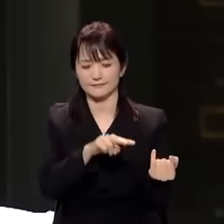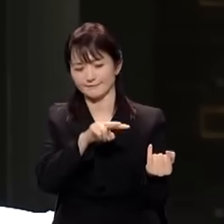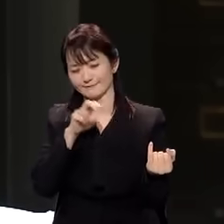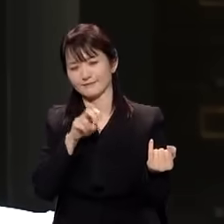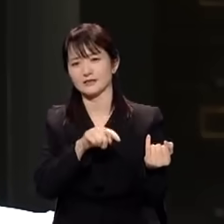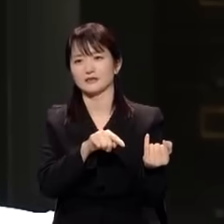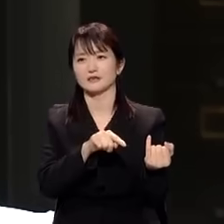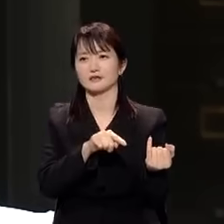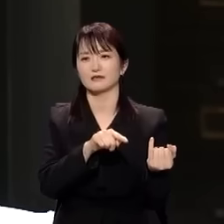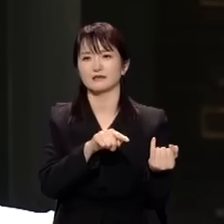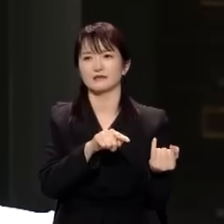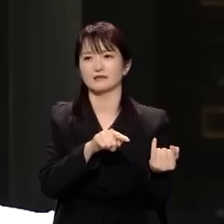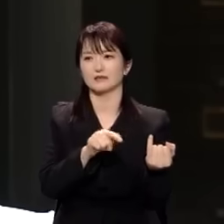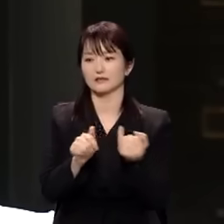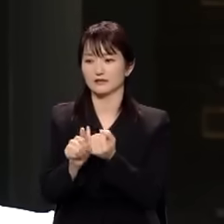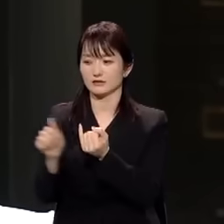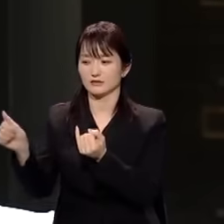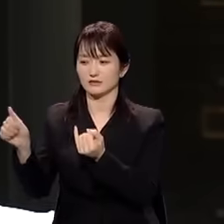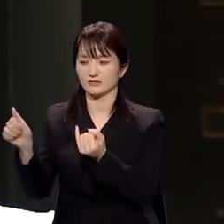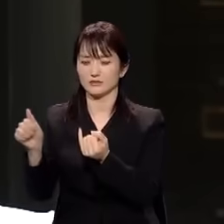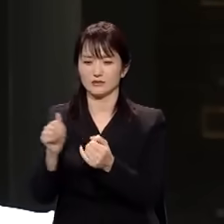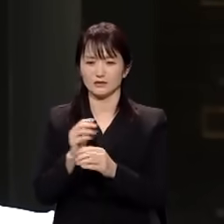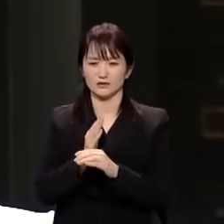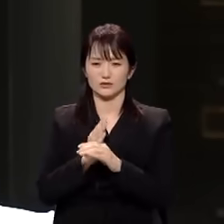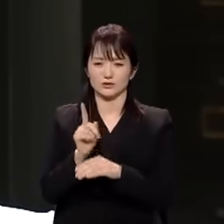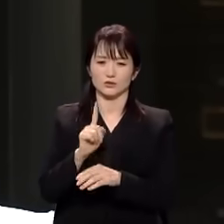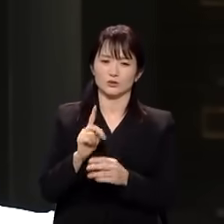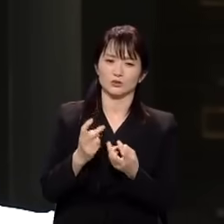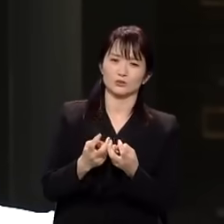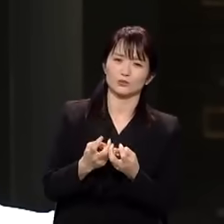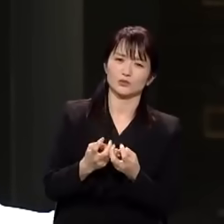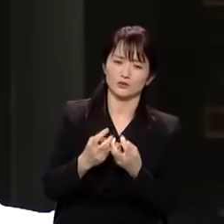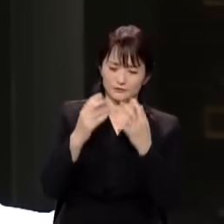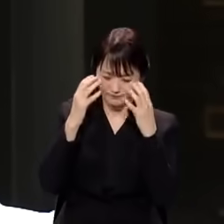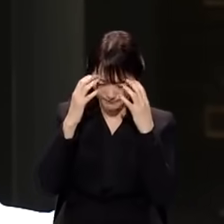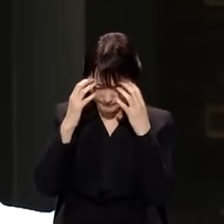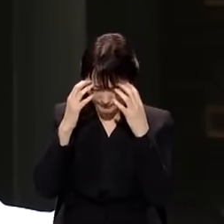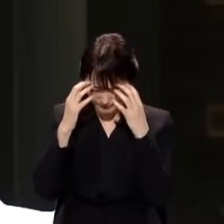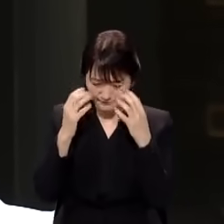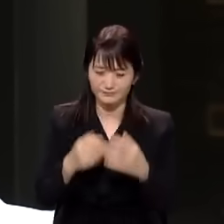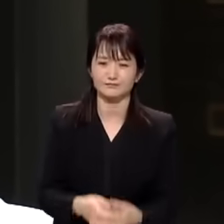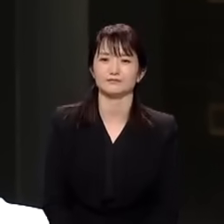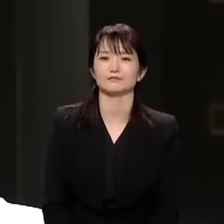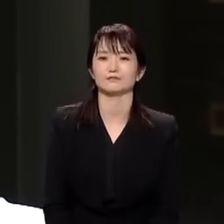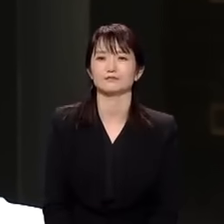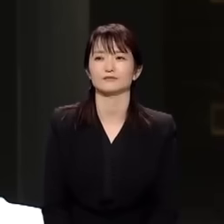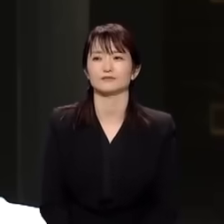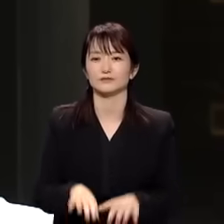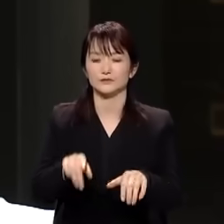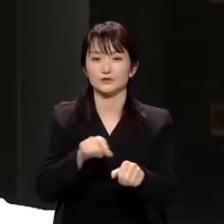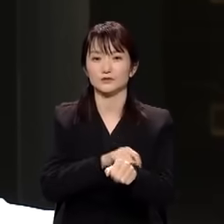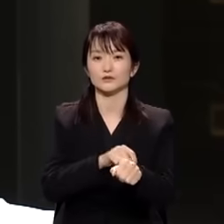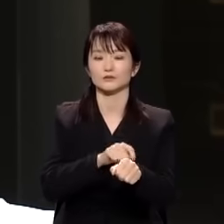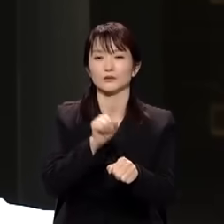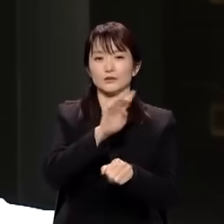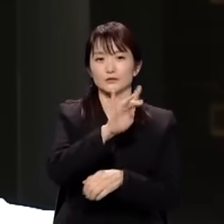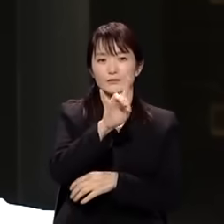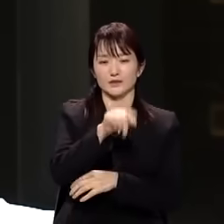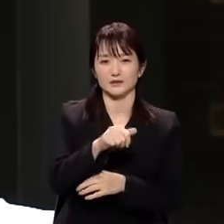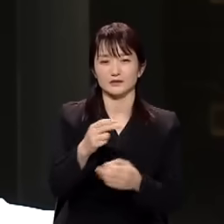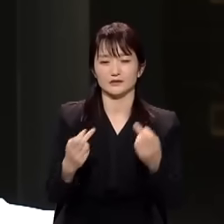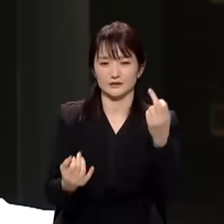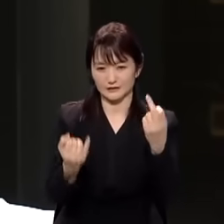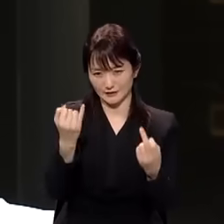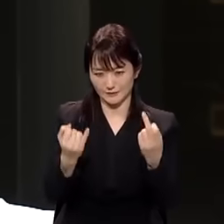하면서 이 남편은 그 사이에 껴가지고 막 고통을 받고 있습니다. 자, 별별 극장으로 준비해봤는데요. 오늘은 특별히 백시남매